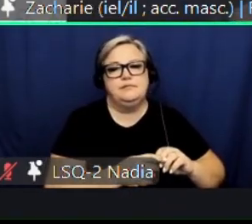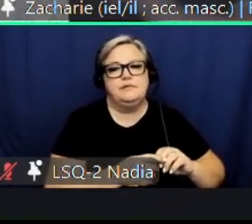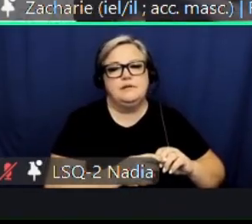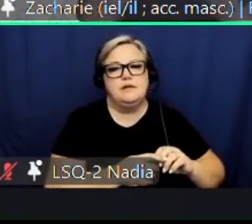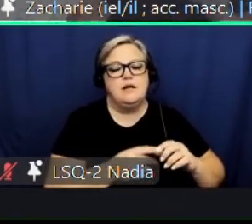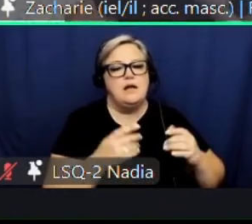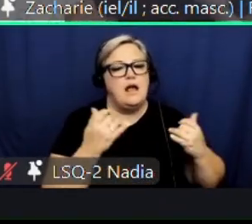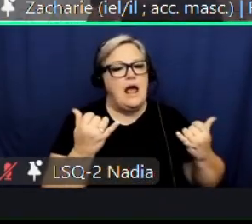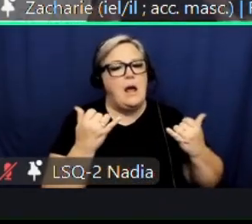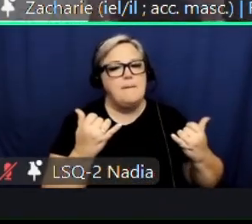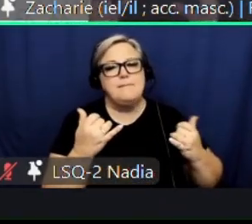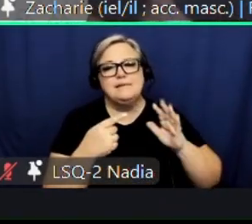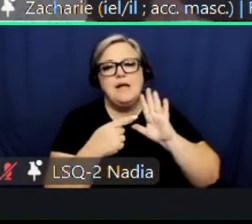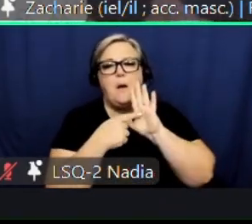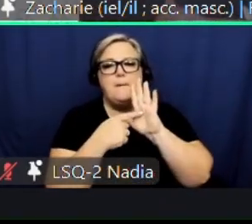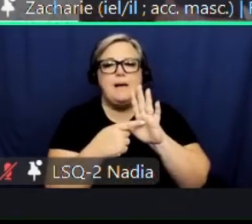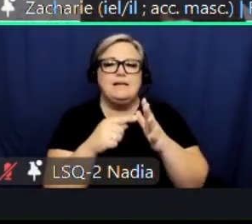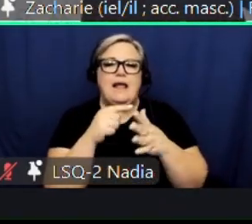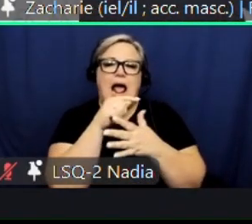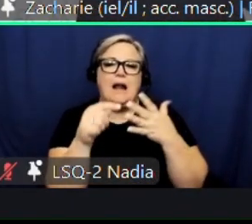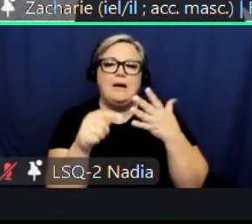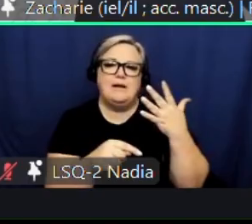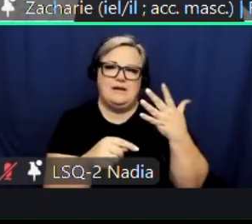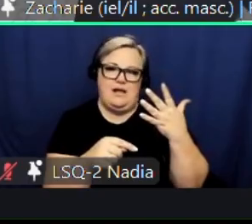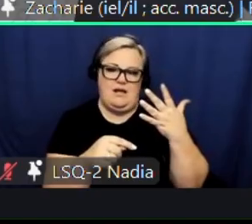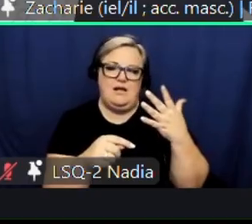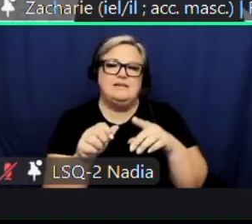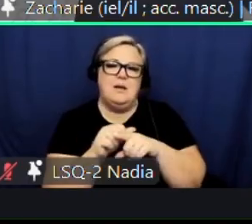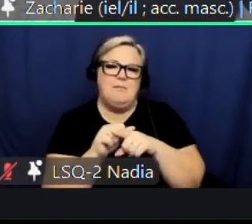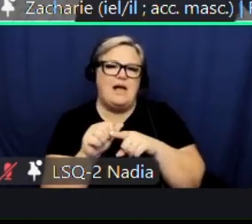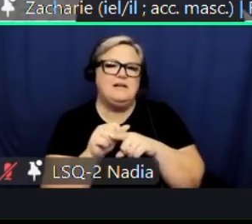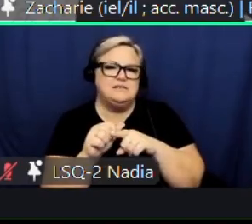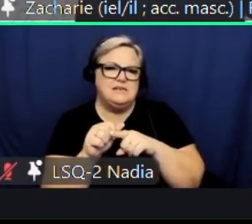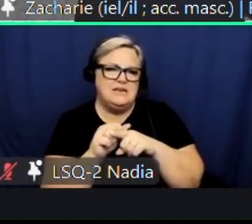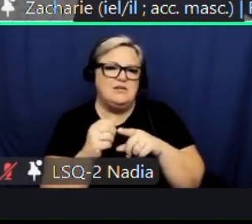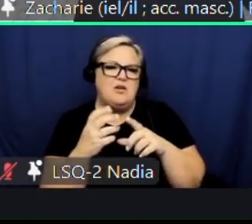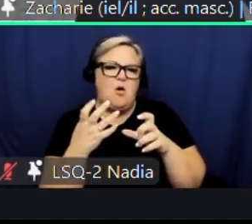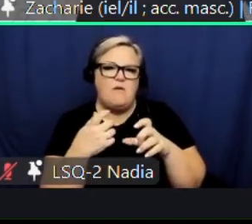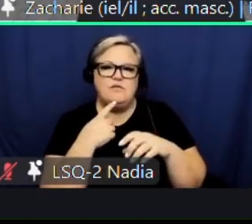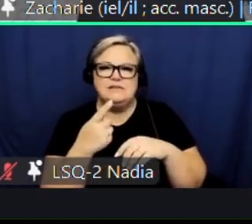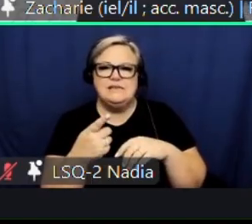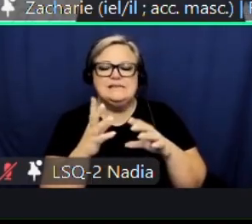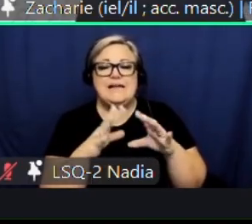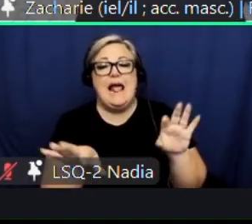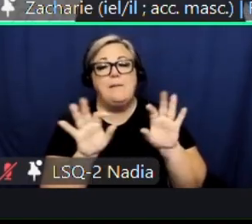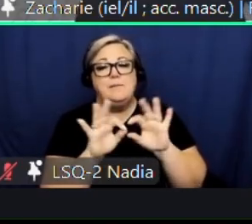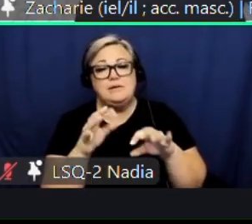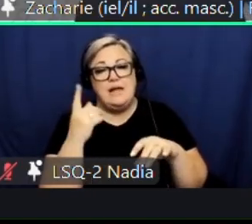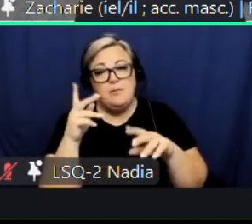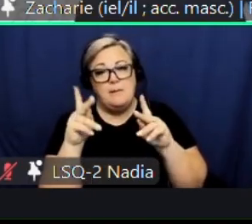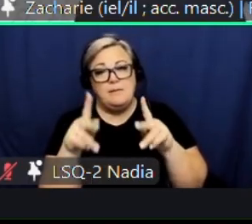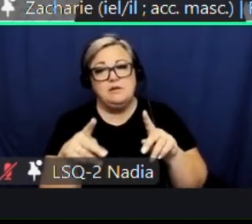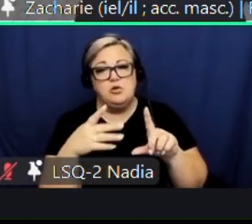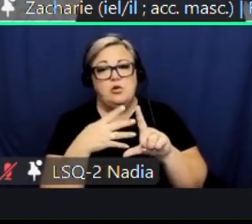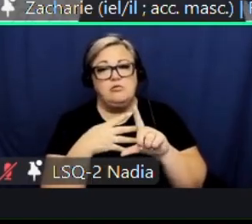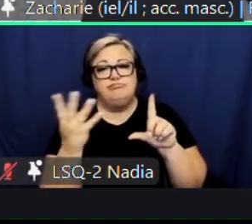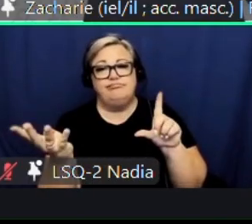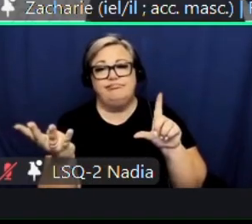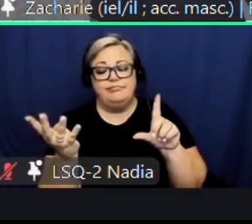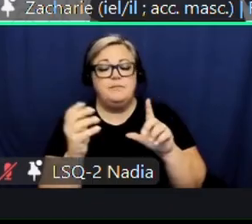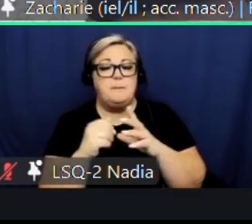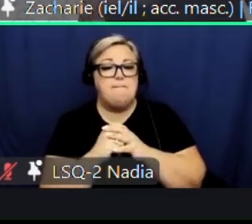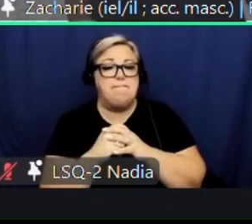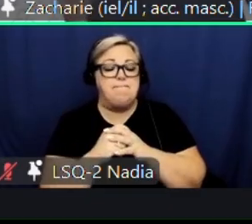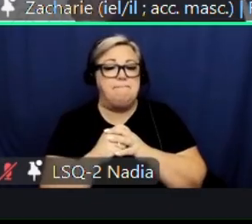Nous allons maintenant vous présenter quelques éléments des approches que nous aimerions souligner comme étant importants pour les personnes de